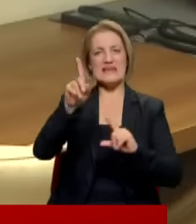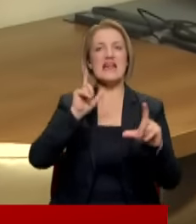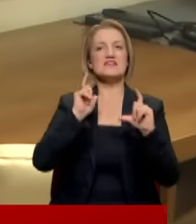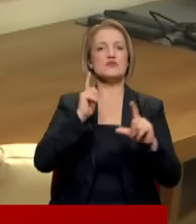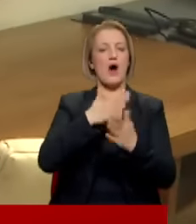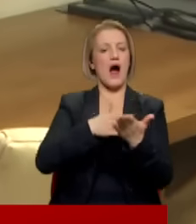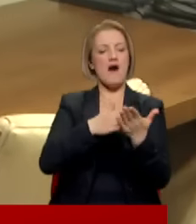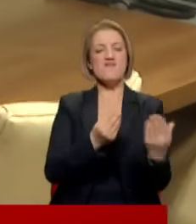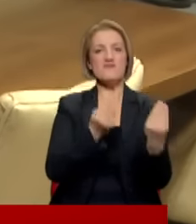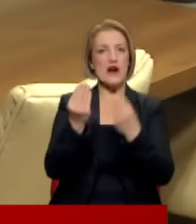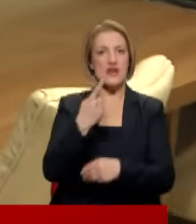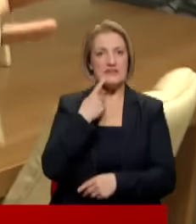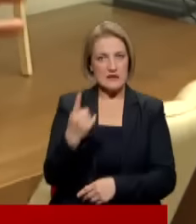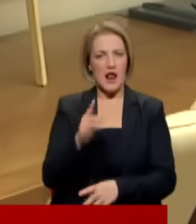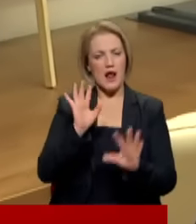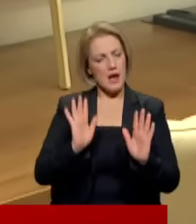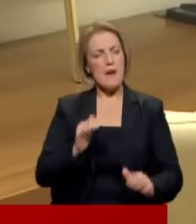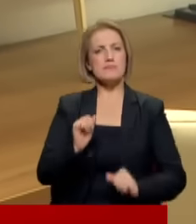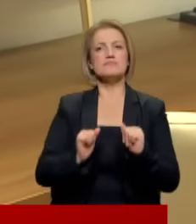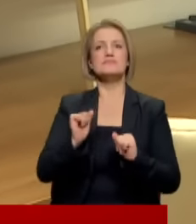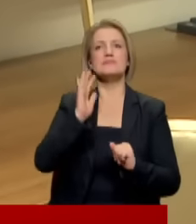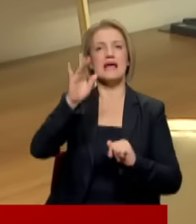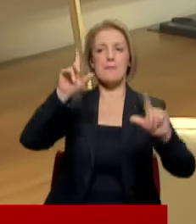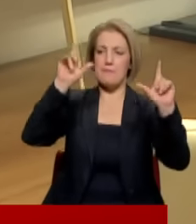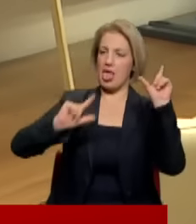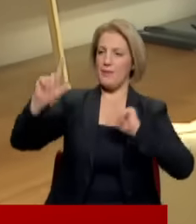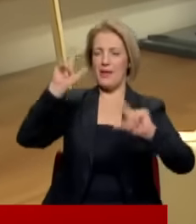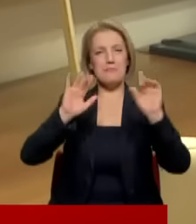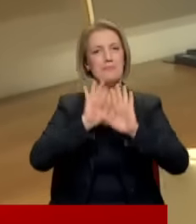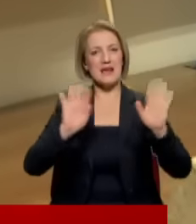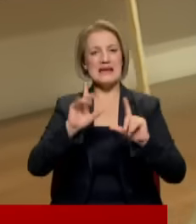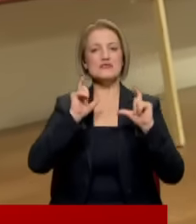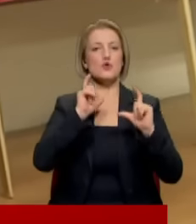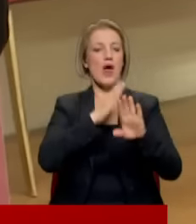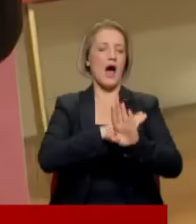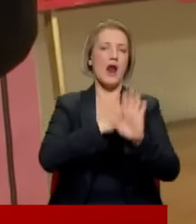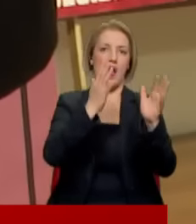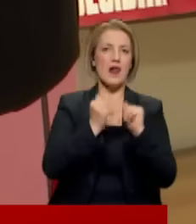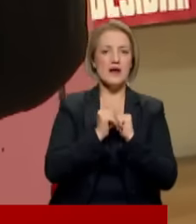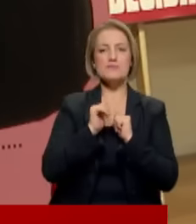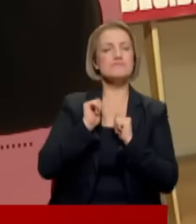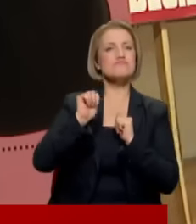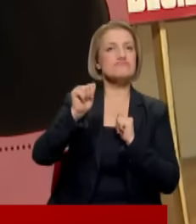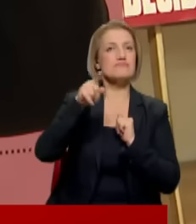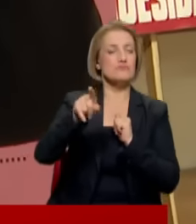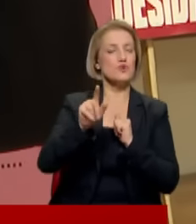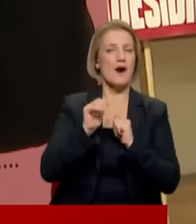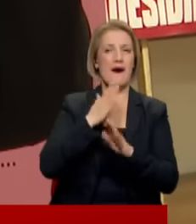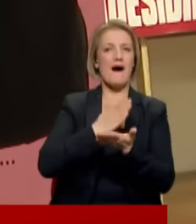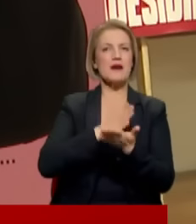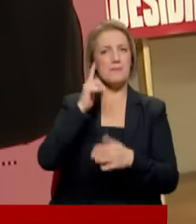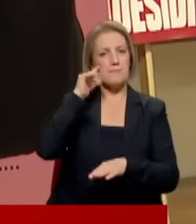sigorta kartı vereceğiz dediler gitti büyük bir heyecanla çektirdi sigorta kartını aldı günün birinde bu kartı